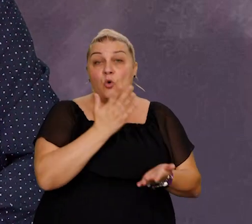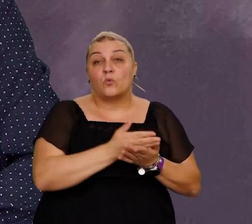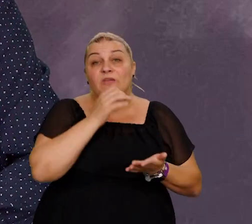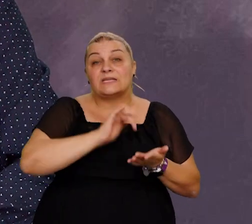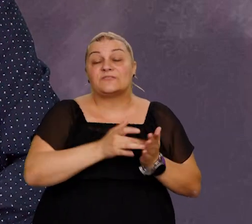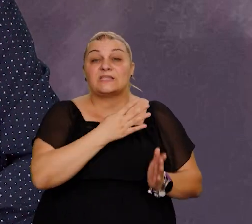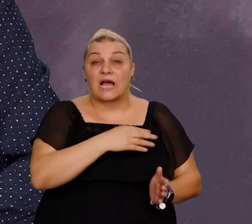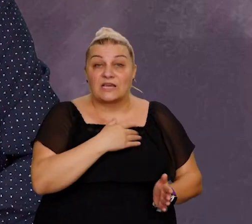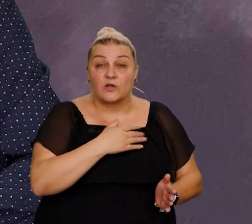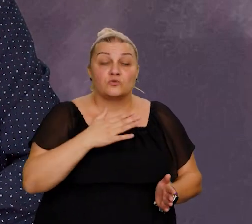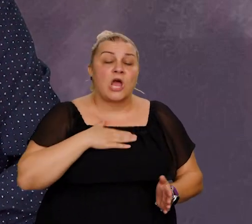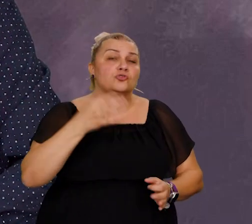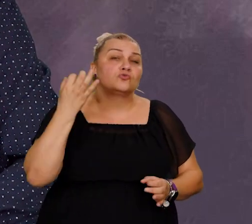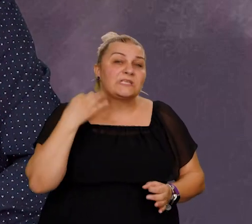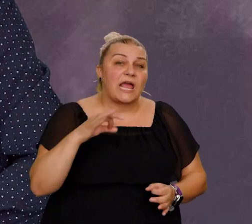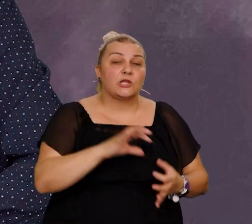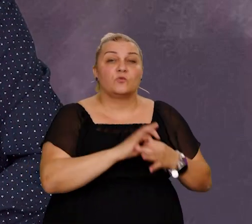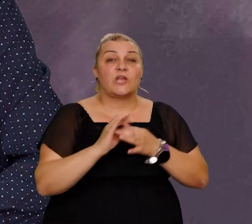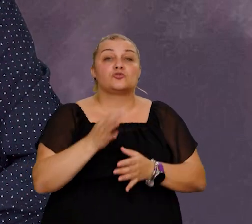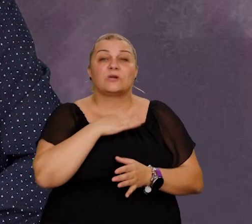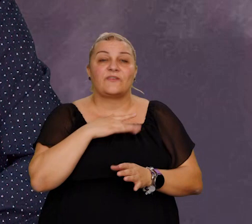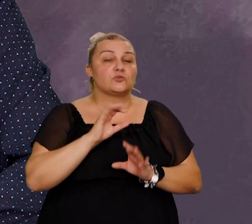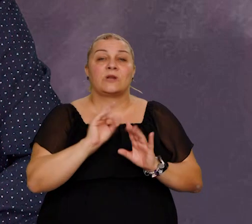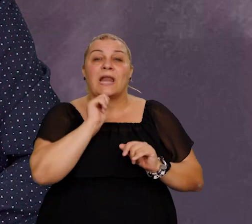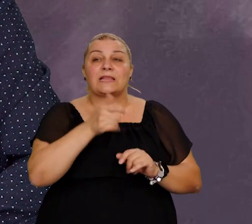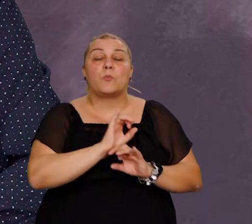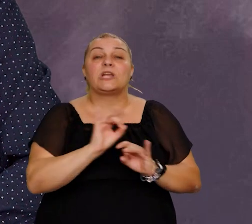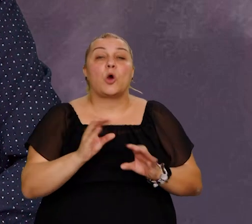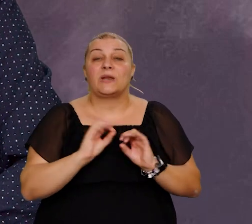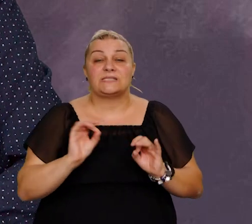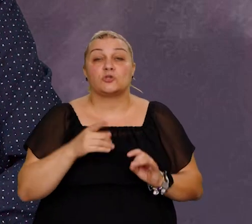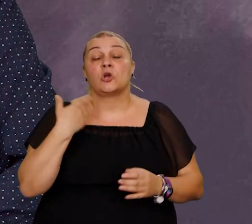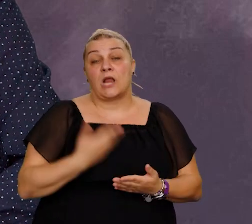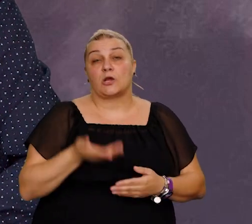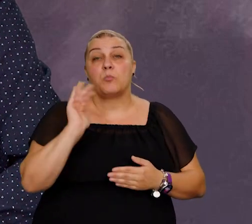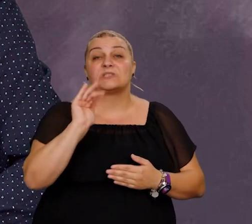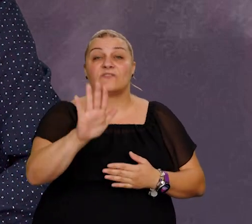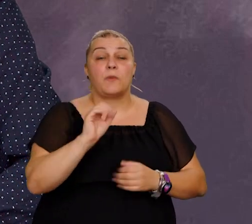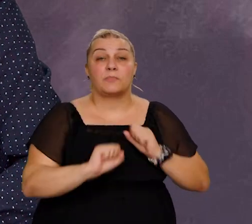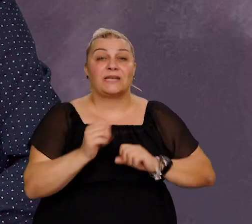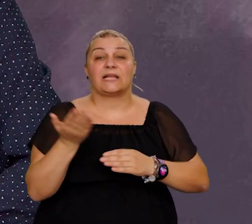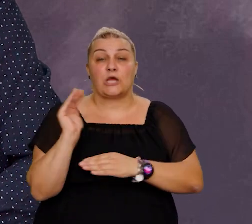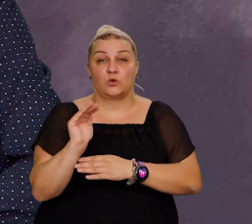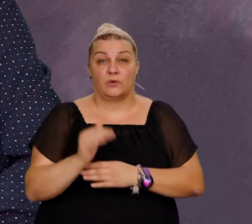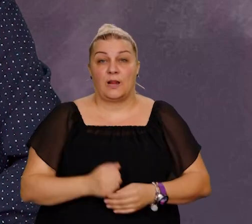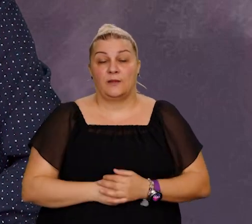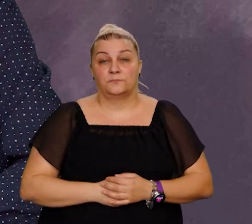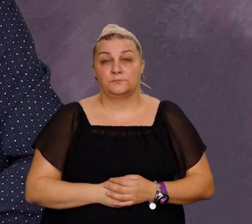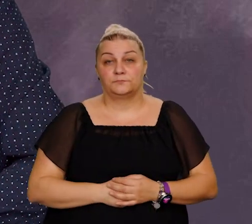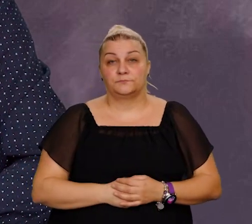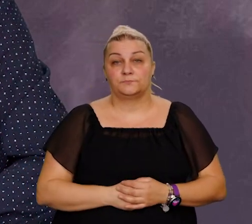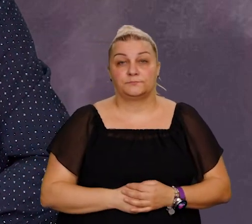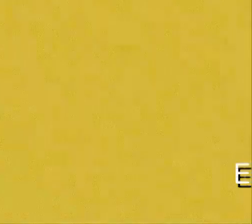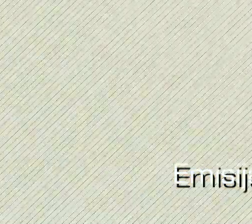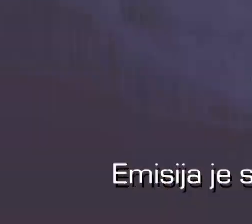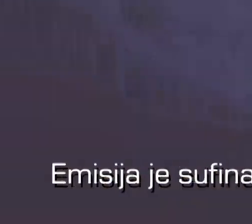viteza, uvijek i sve za Hrvatsku, a našu jedinu i vječnu Hrvatsku nikome ni za što. Na koncu pozdrav vama, dragi hrvatski branitelji, gdje god da ste.